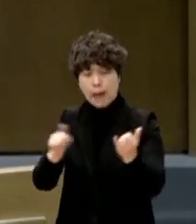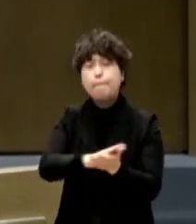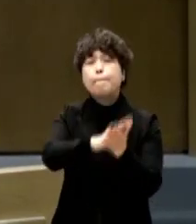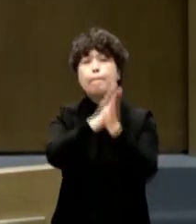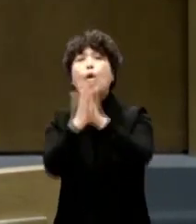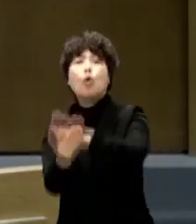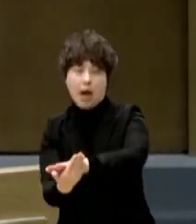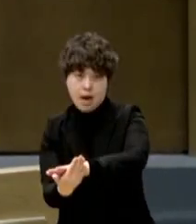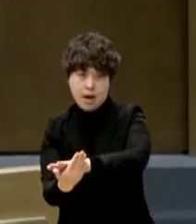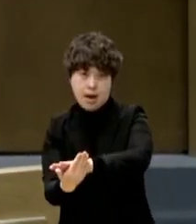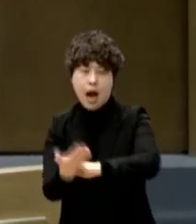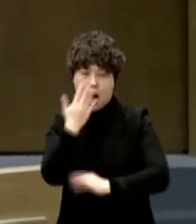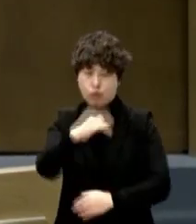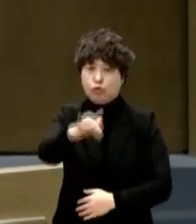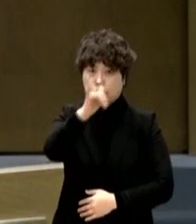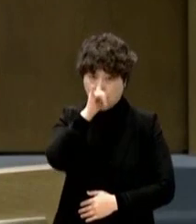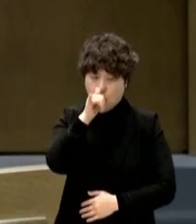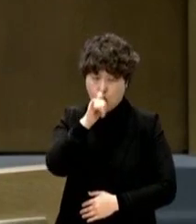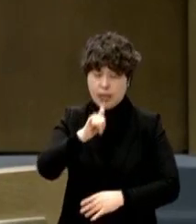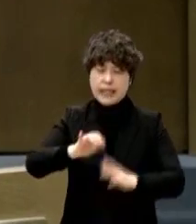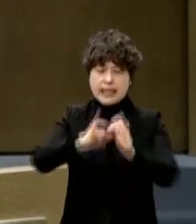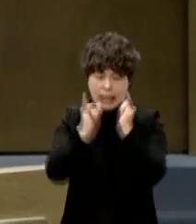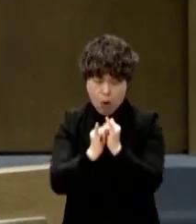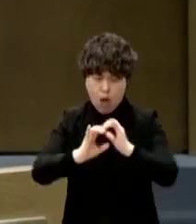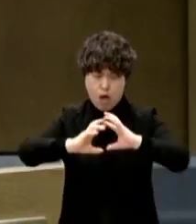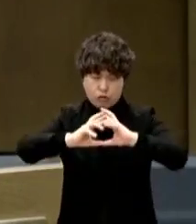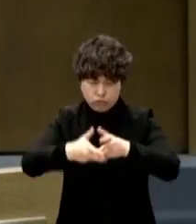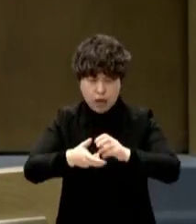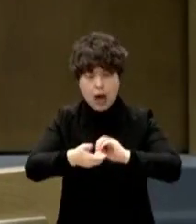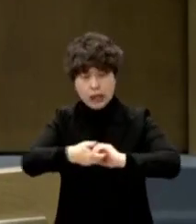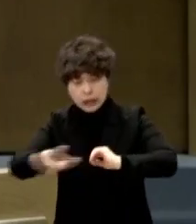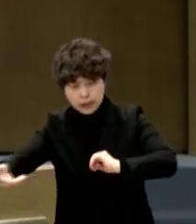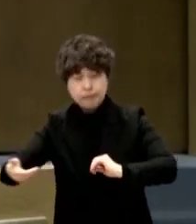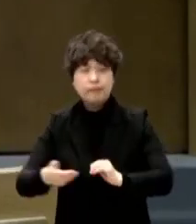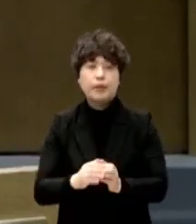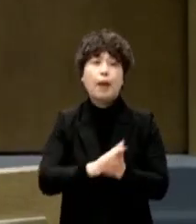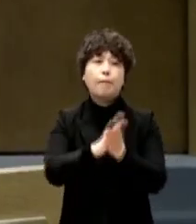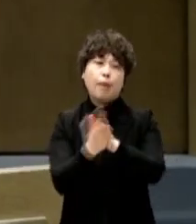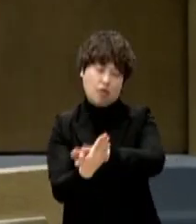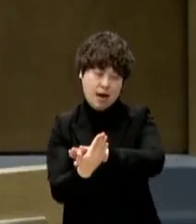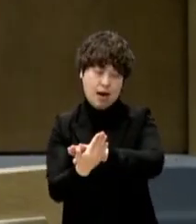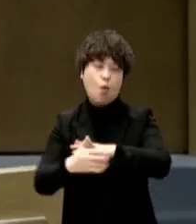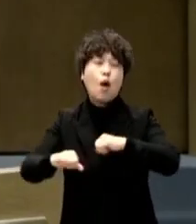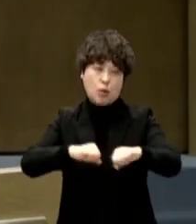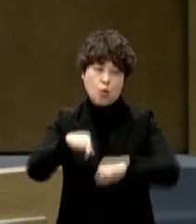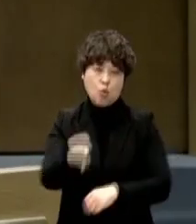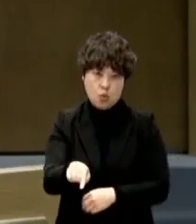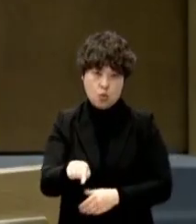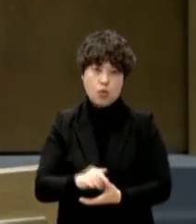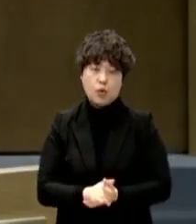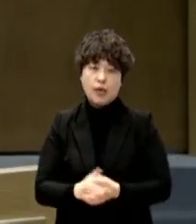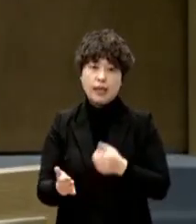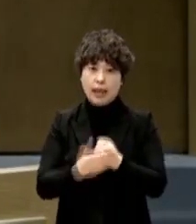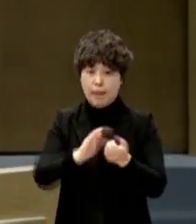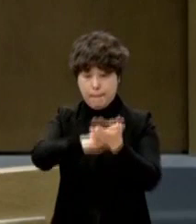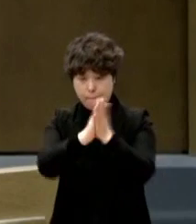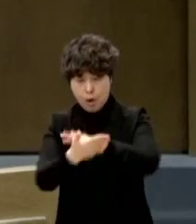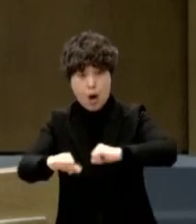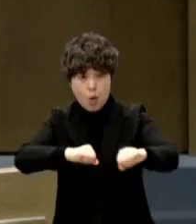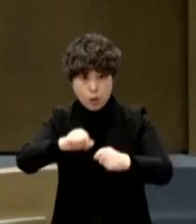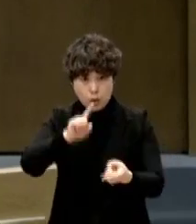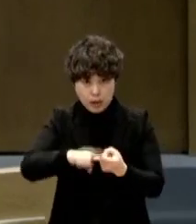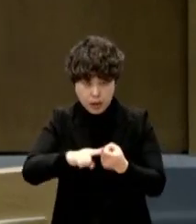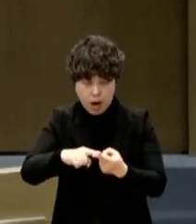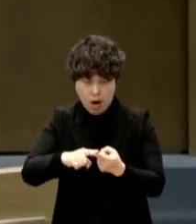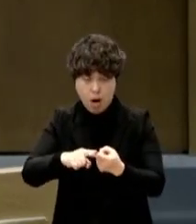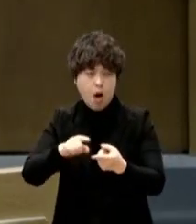변화시키는 일이며 이를 통해 사회와 국가의 흐름을 변화시키는 중요한 활동입니다. 교육 현안을 둘러싼